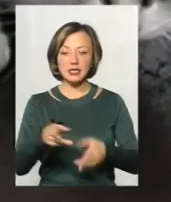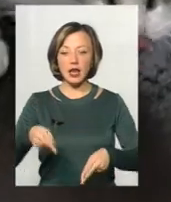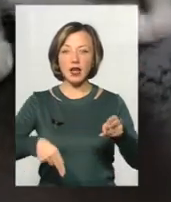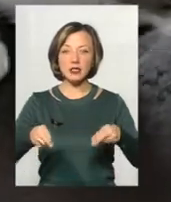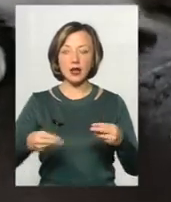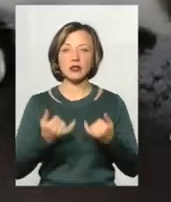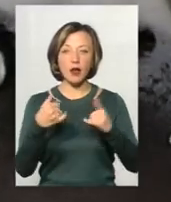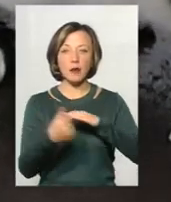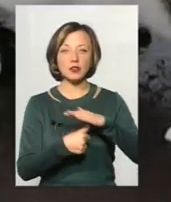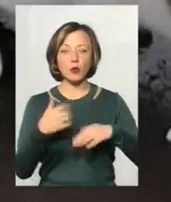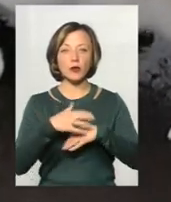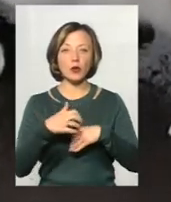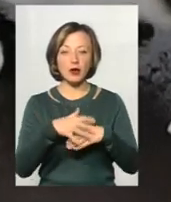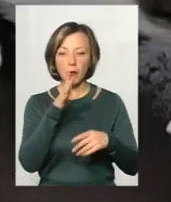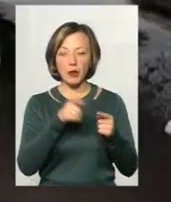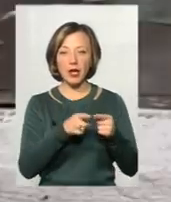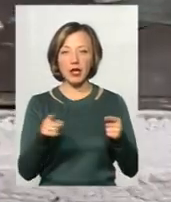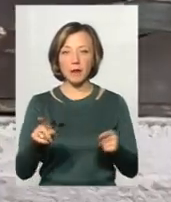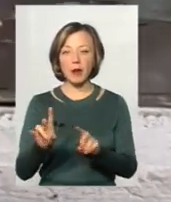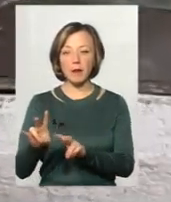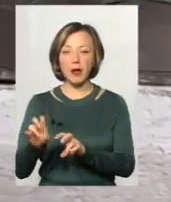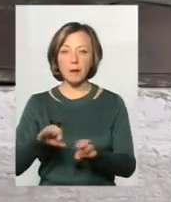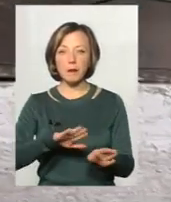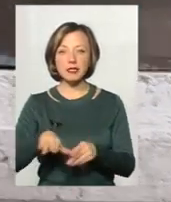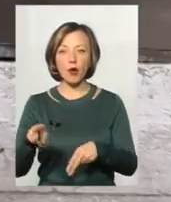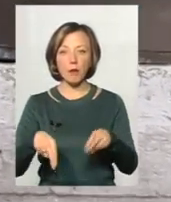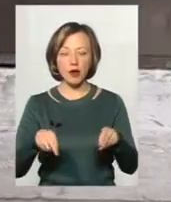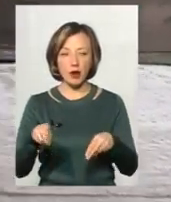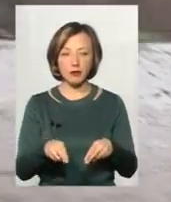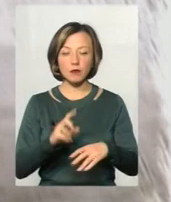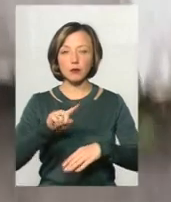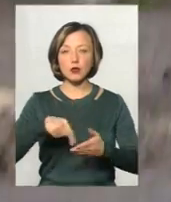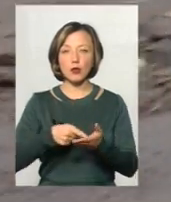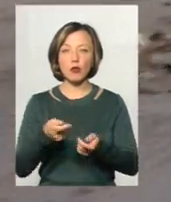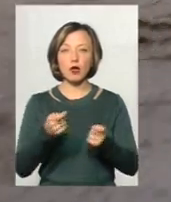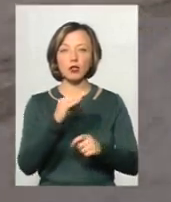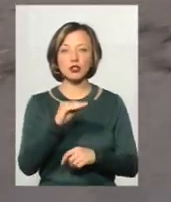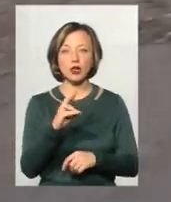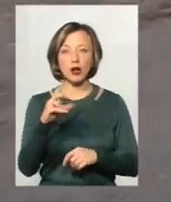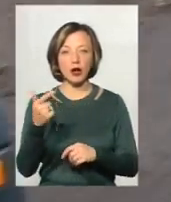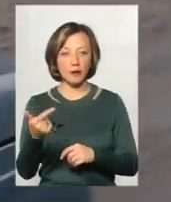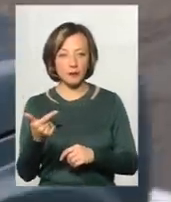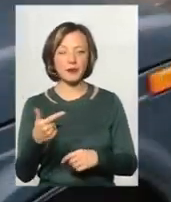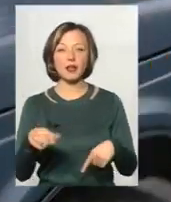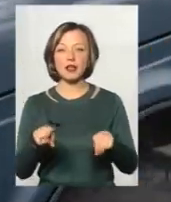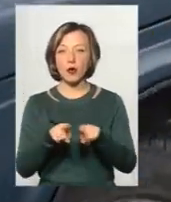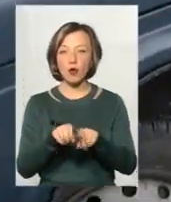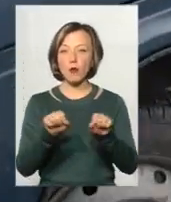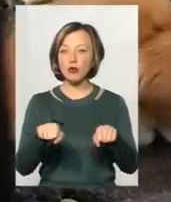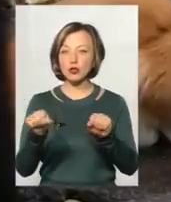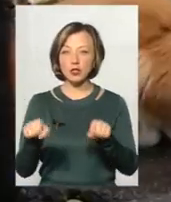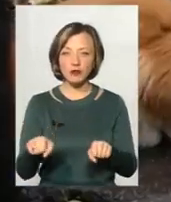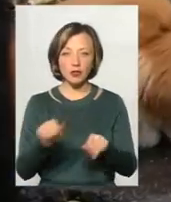бездомних котів. Головне, кажуть, період перетримки після перенесеної операції. У міському управлінні житлово-комунального господарства такої можливості